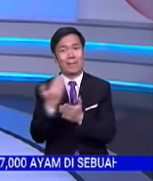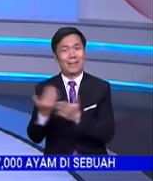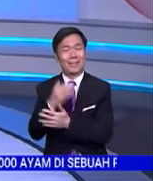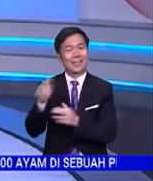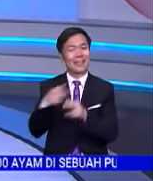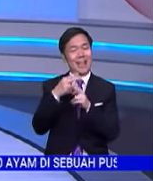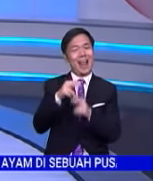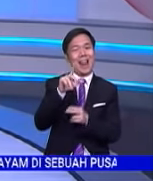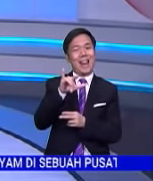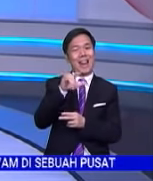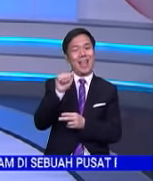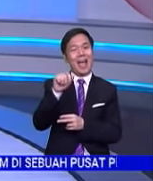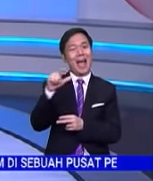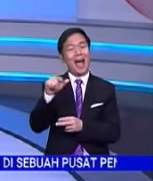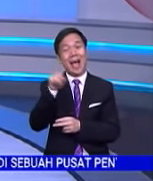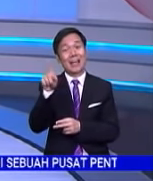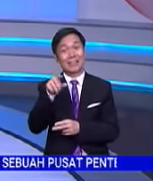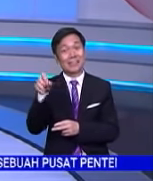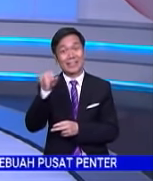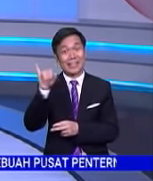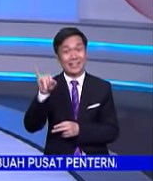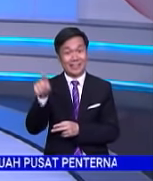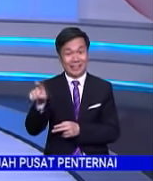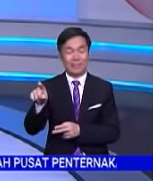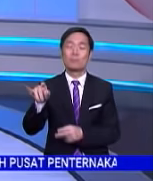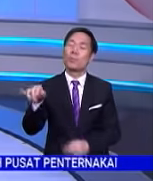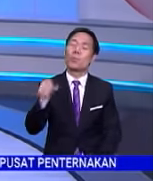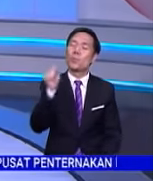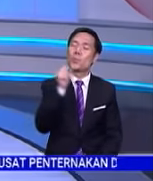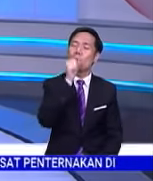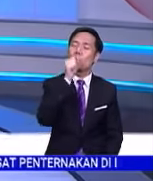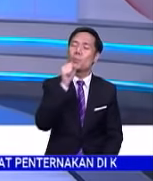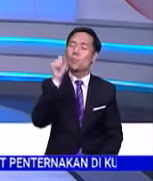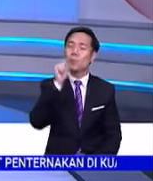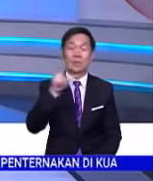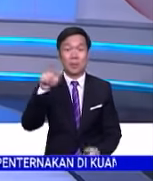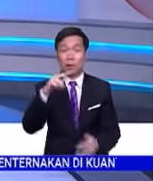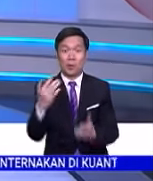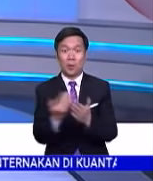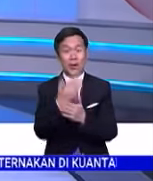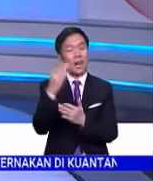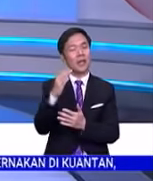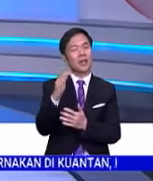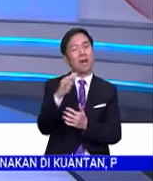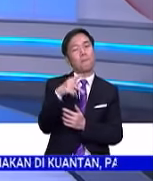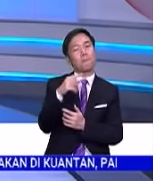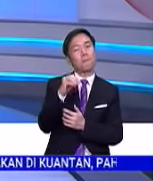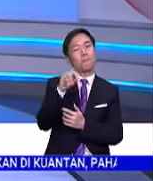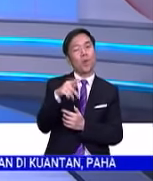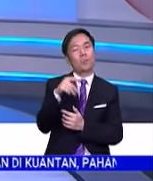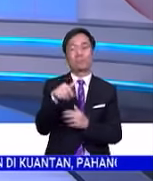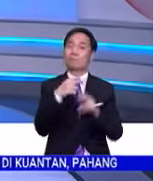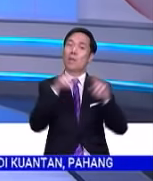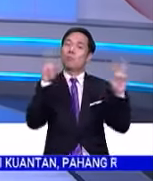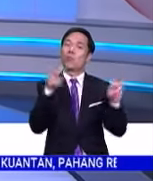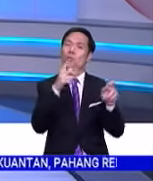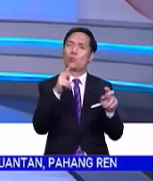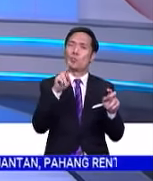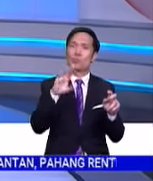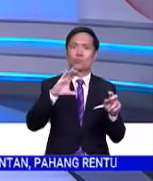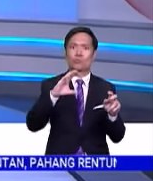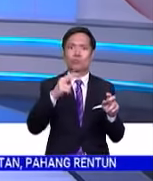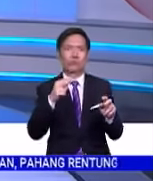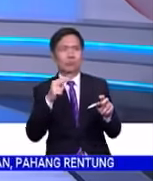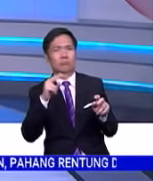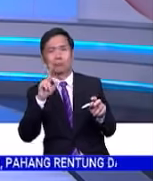Lia Aziz meniti di bibir peminat seni hiburan tanah air. Single pertama bergenre pop berjudul Kucu Kucha cukup